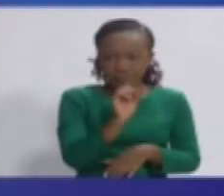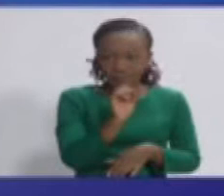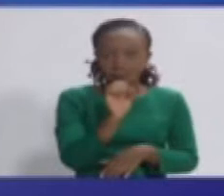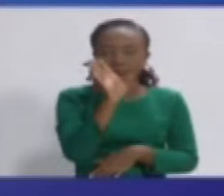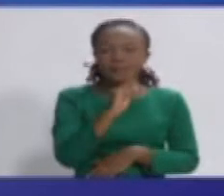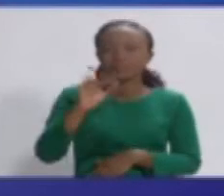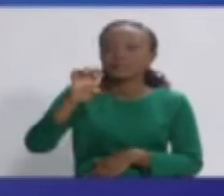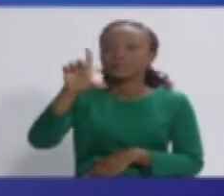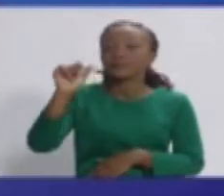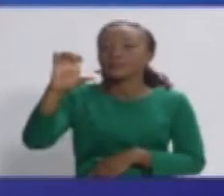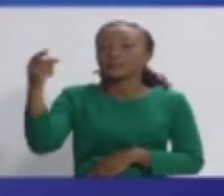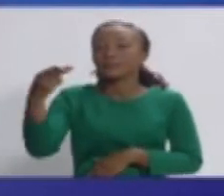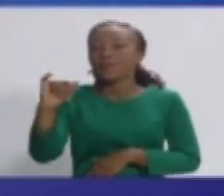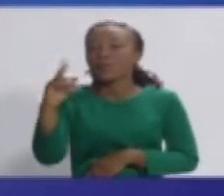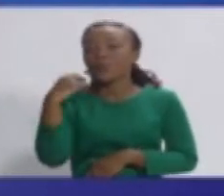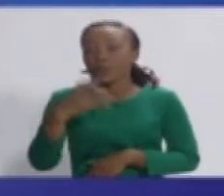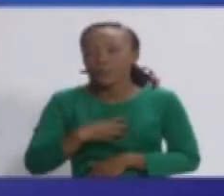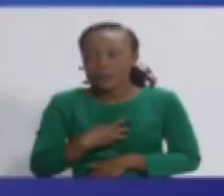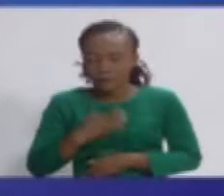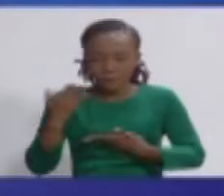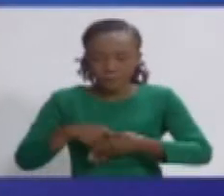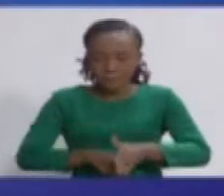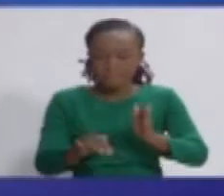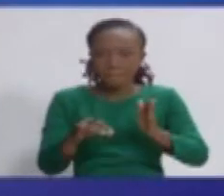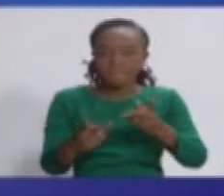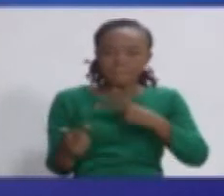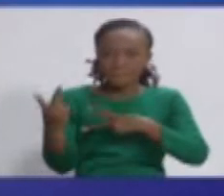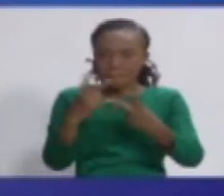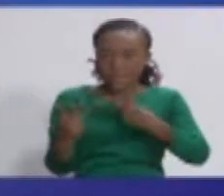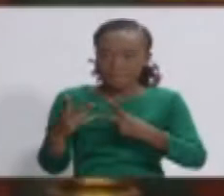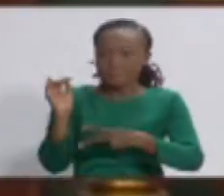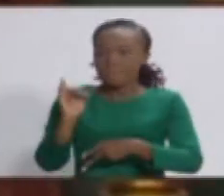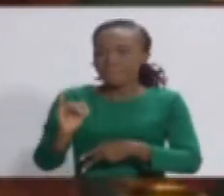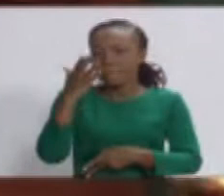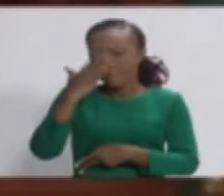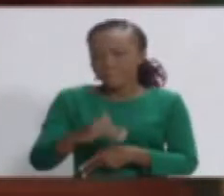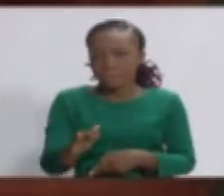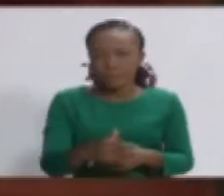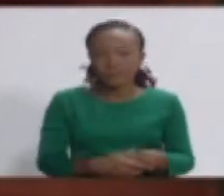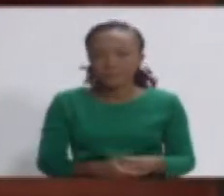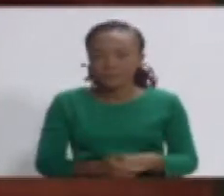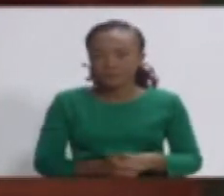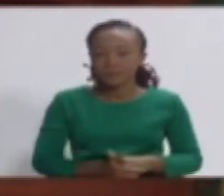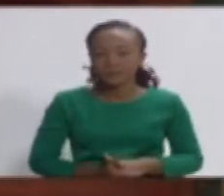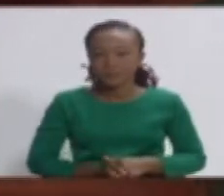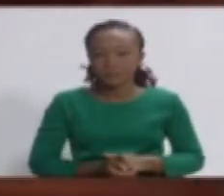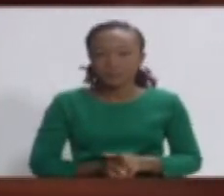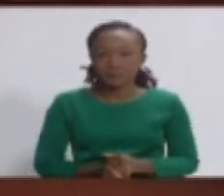Elachi aliyejiuzulu kutokana na sarakasi za bunge hilo. Hi. Benson Mutura